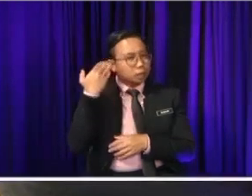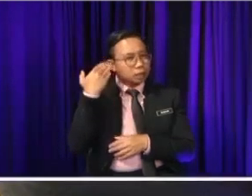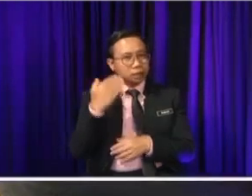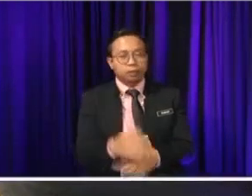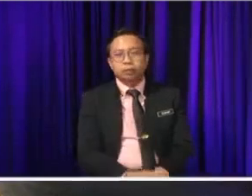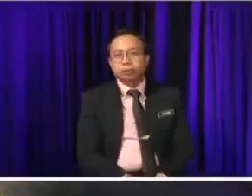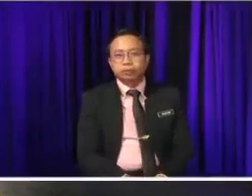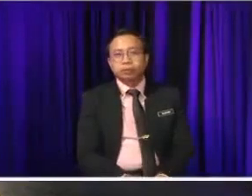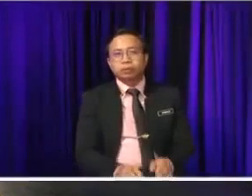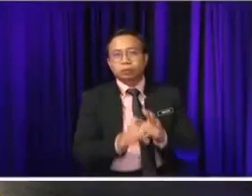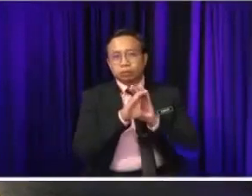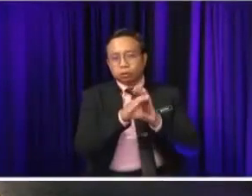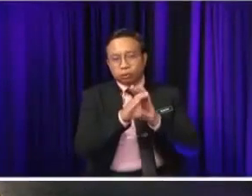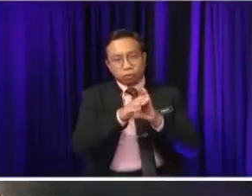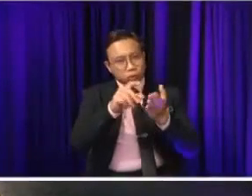contoh